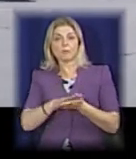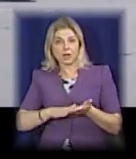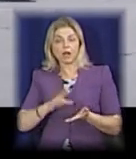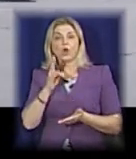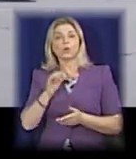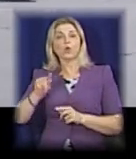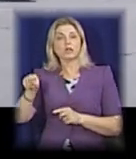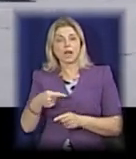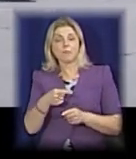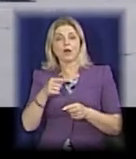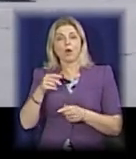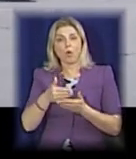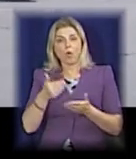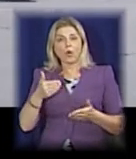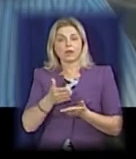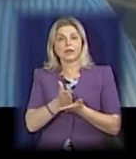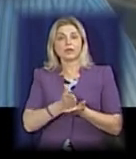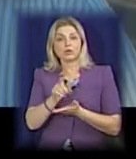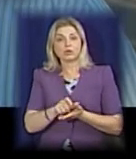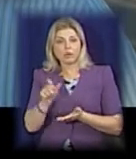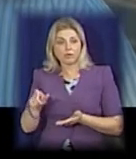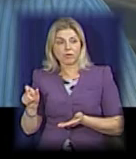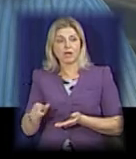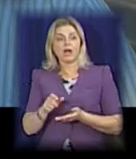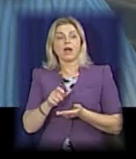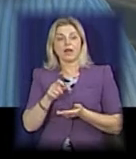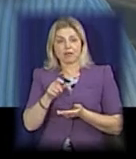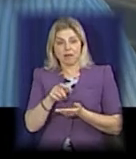від чиновників виконання певних умов.